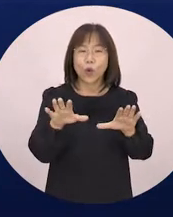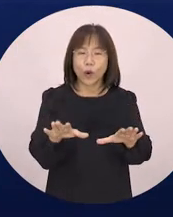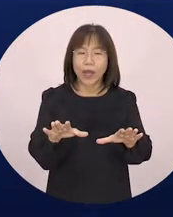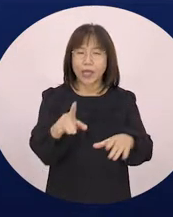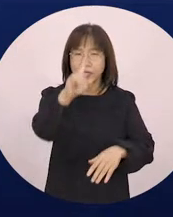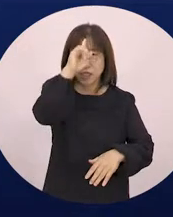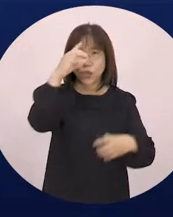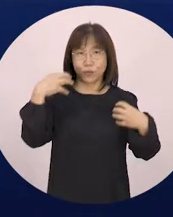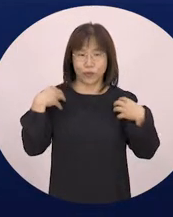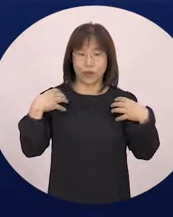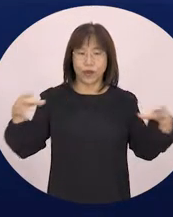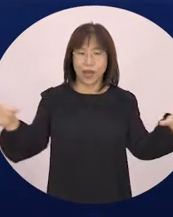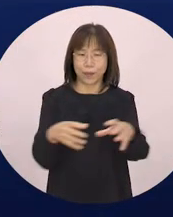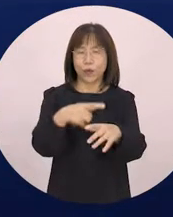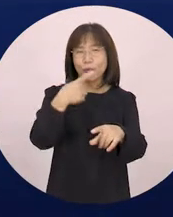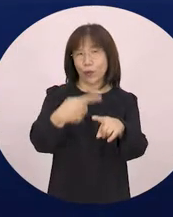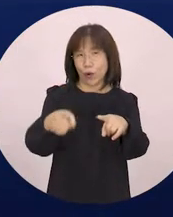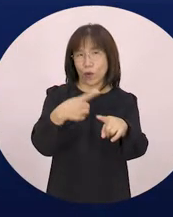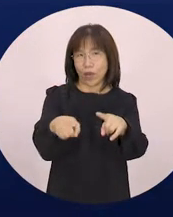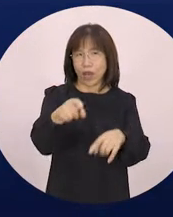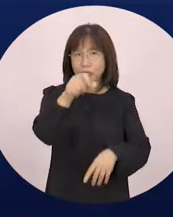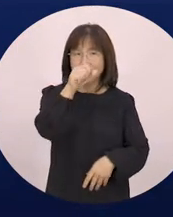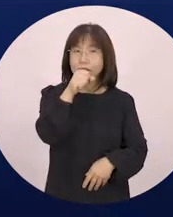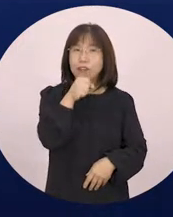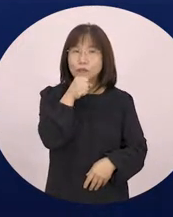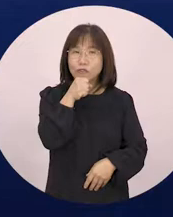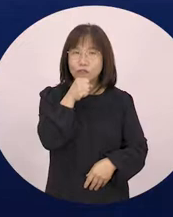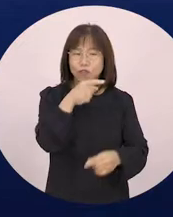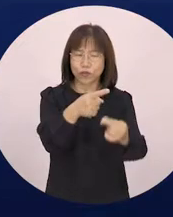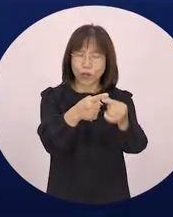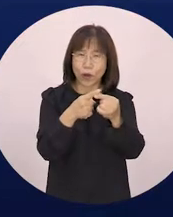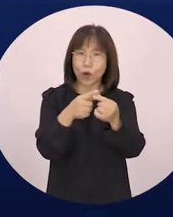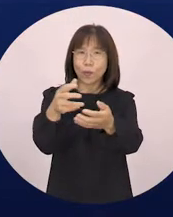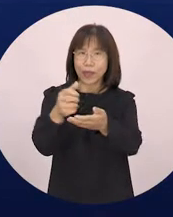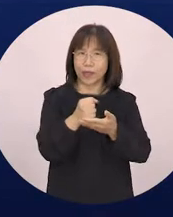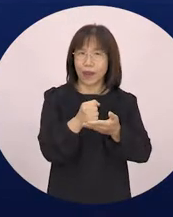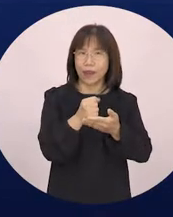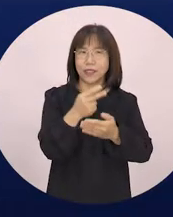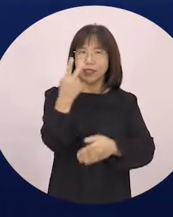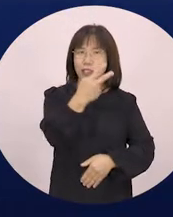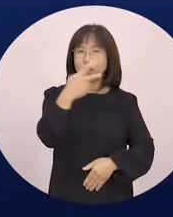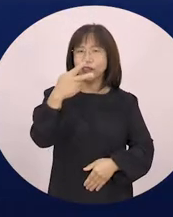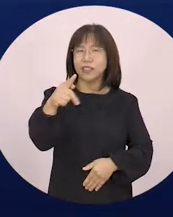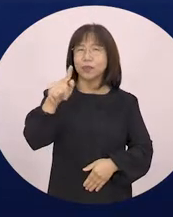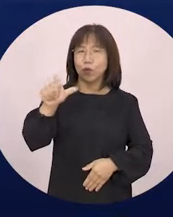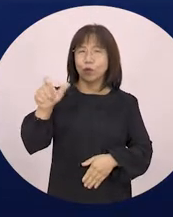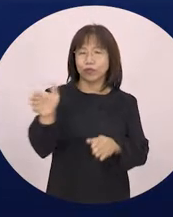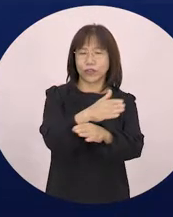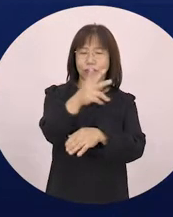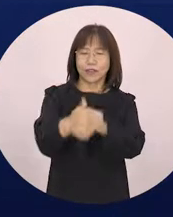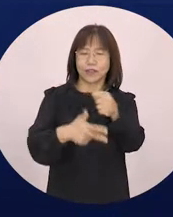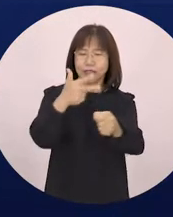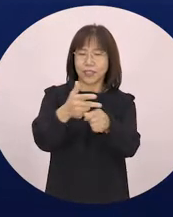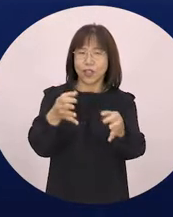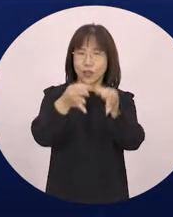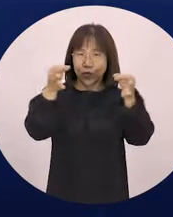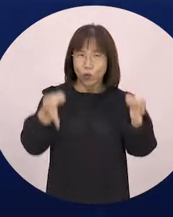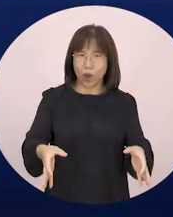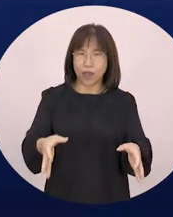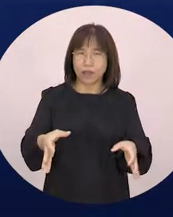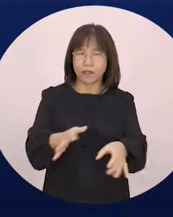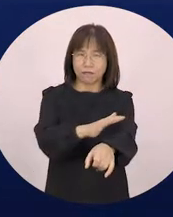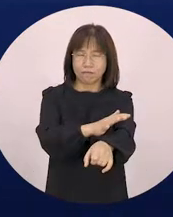강서구가 올해 정부합동평가에서 최우수 등급을 받아 지난 2015년부터 7년 연속 우수구로